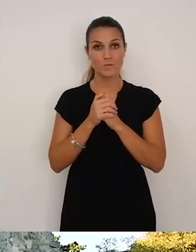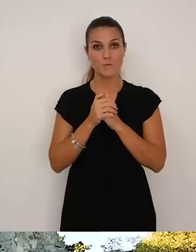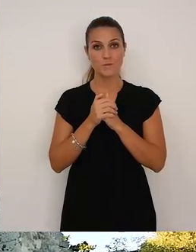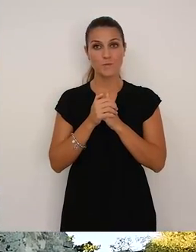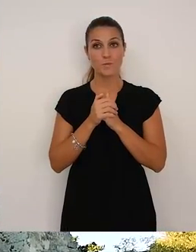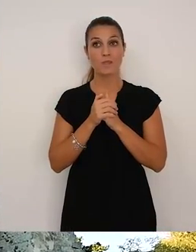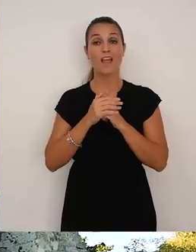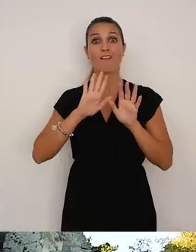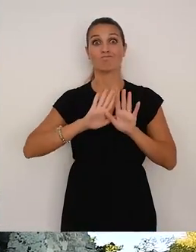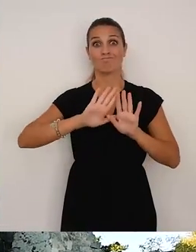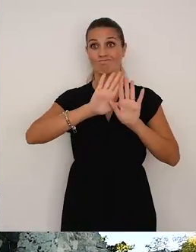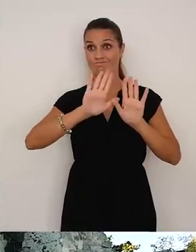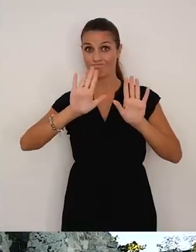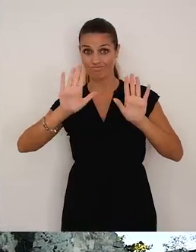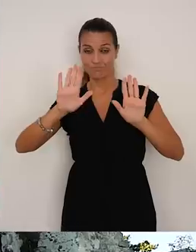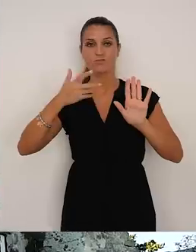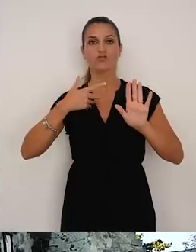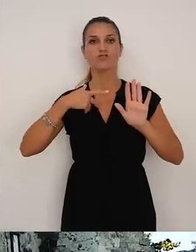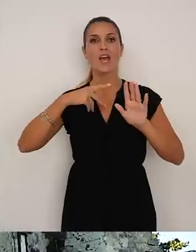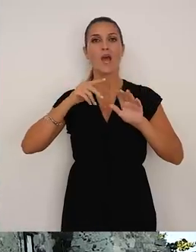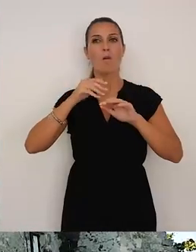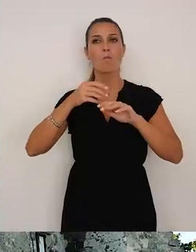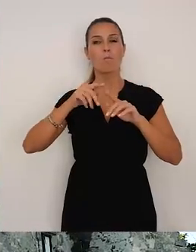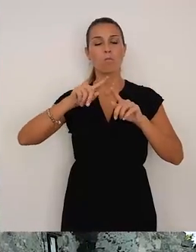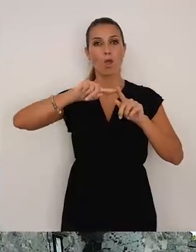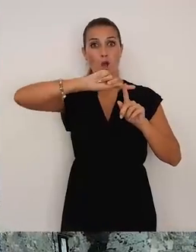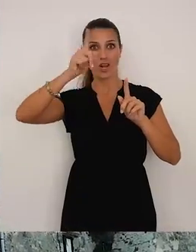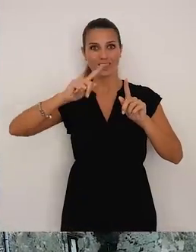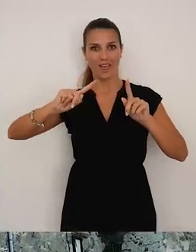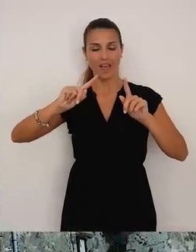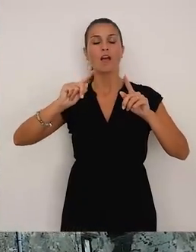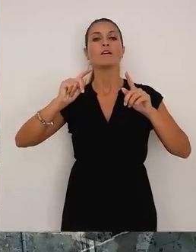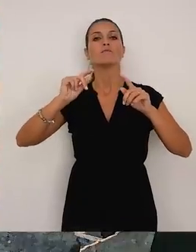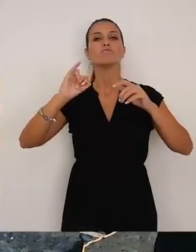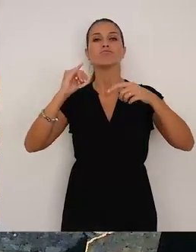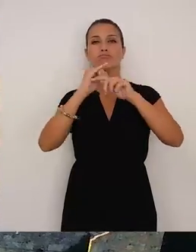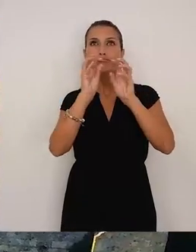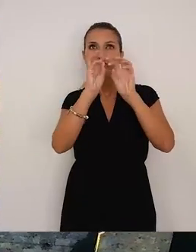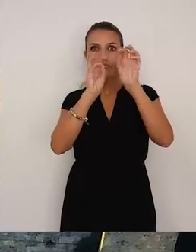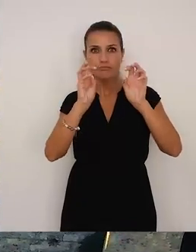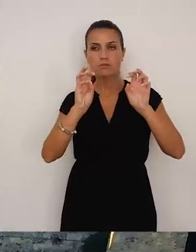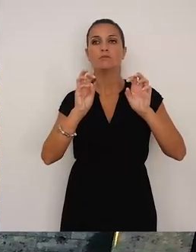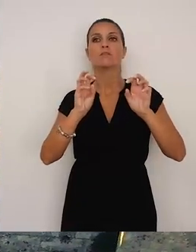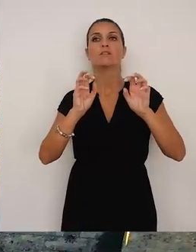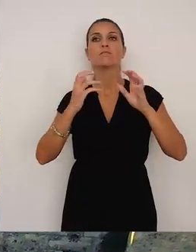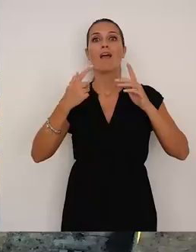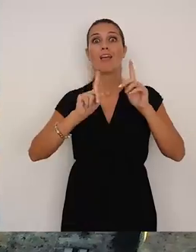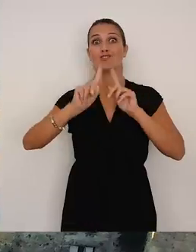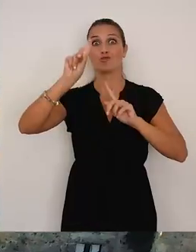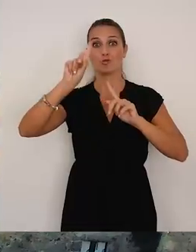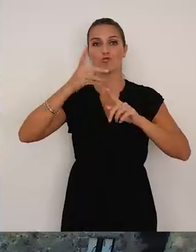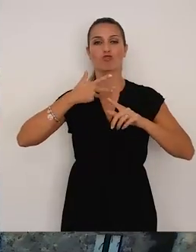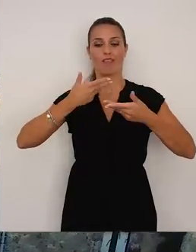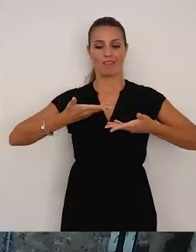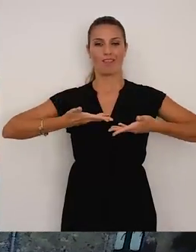La facciata è dominata dal portale riccamente elaborato, mentre fa da coronamento alla struttura un'elegante balaustra,